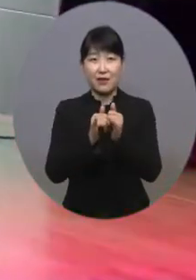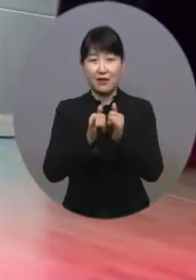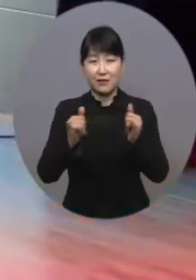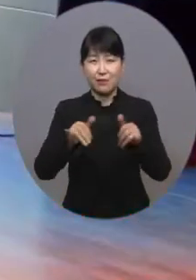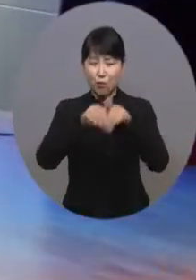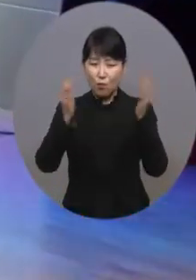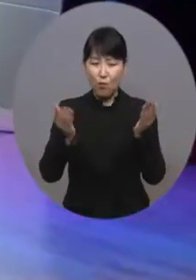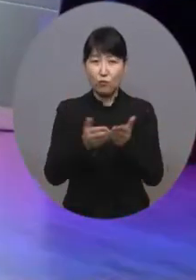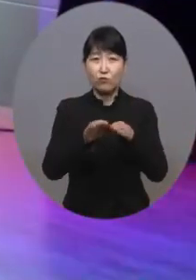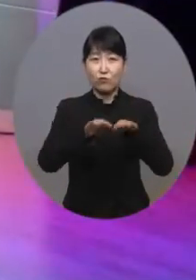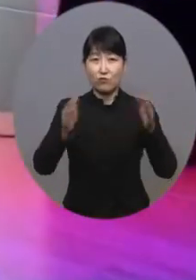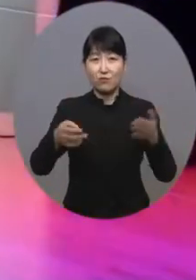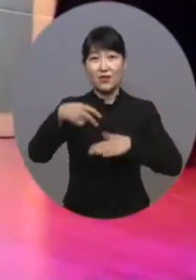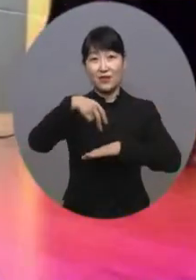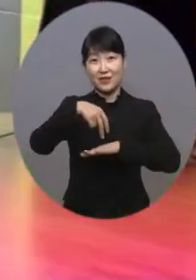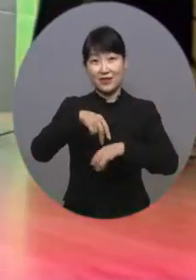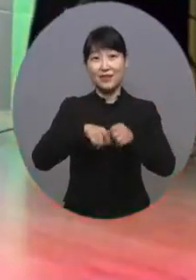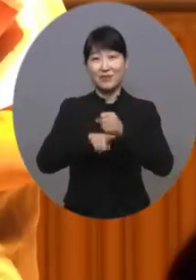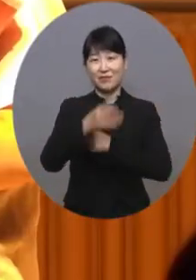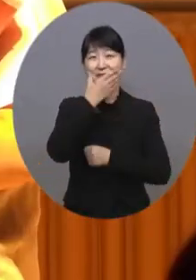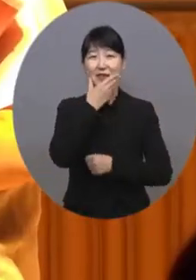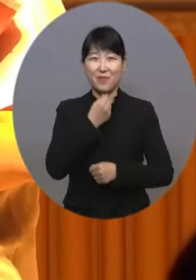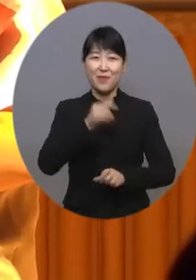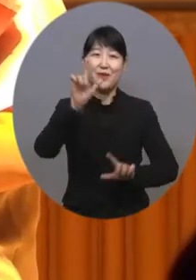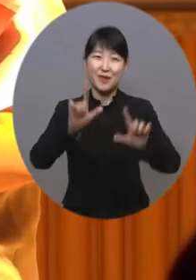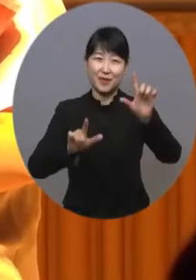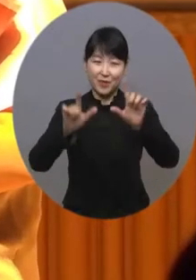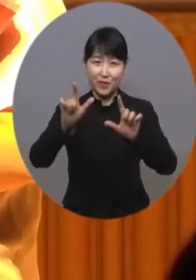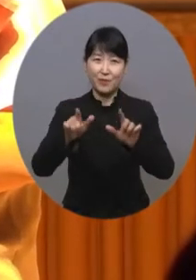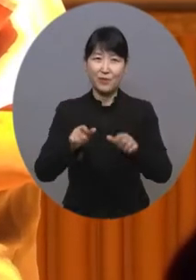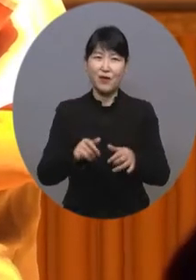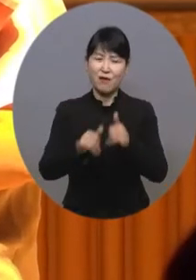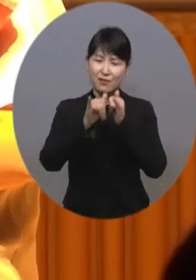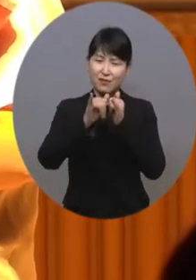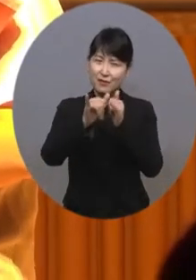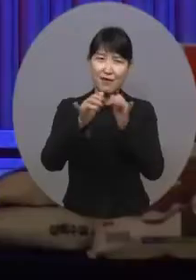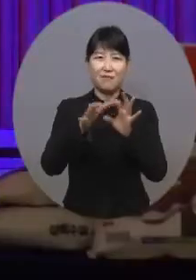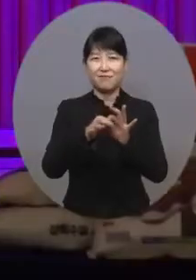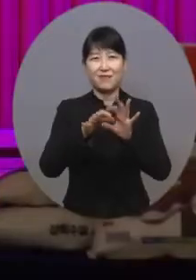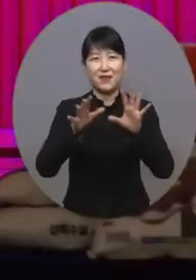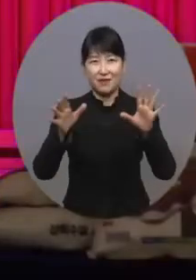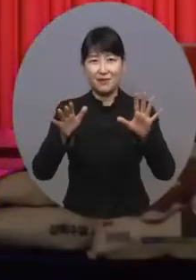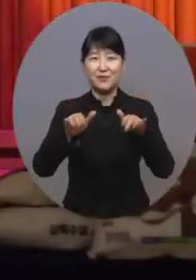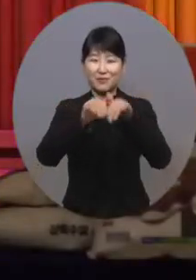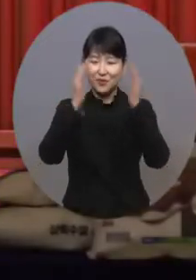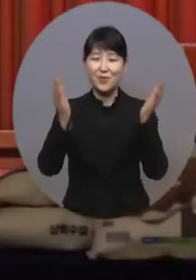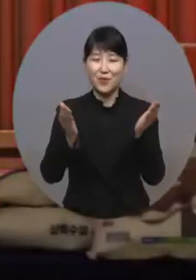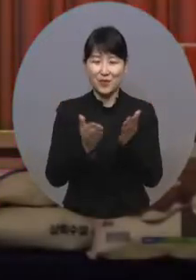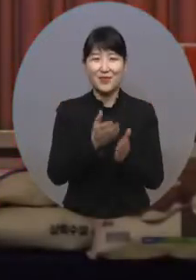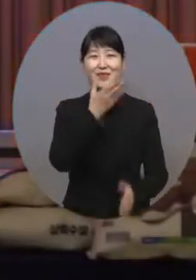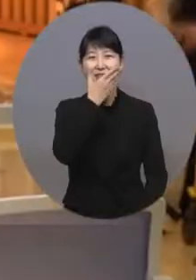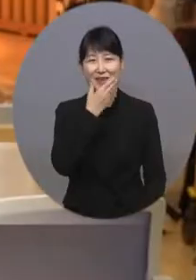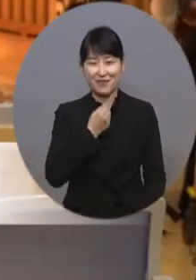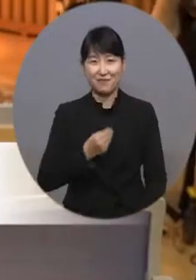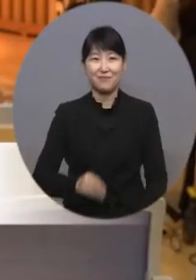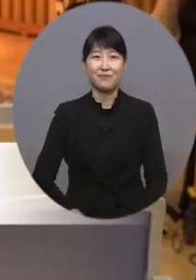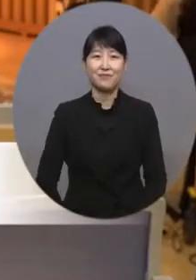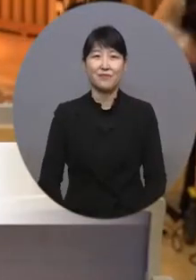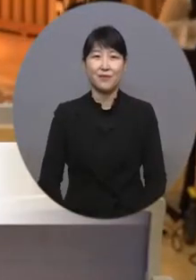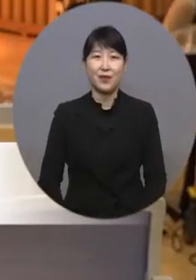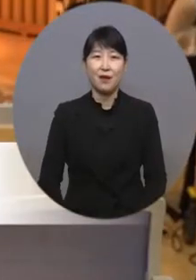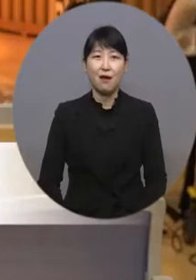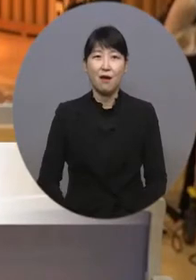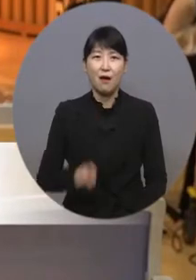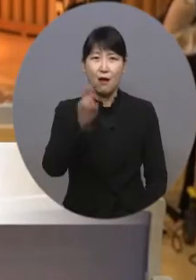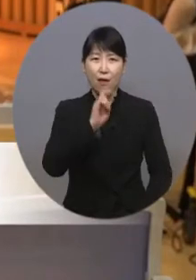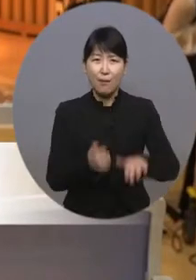무대에 서는 것만으로도 행복해 보입니다. 상을 받은 사람도 상을 받지 못한 사람도 모두 행복합니다. 잘하는 분들이